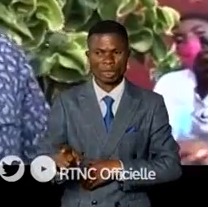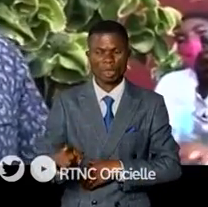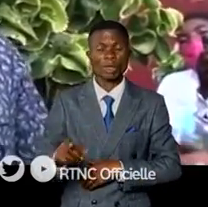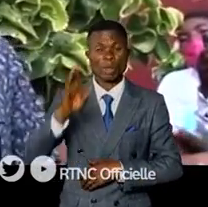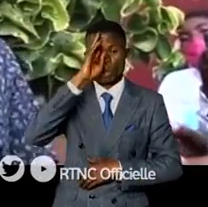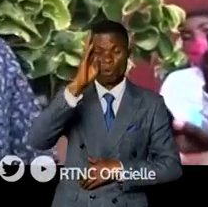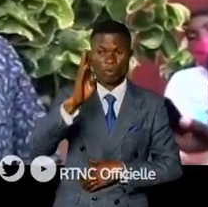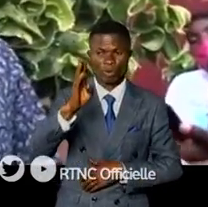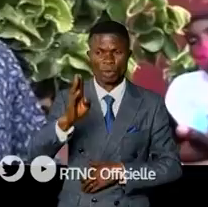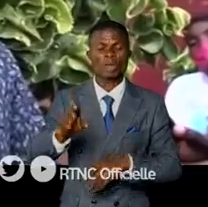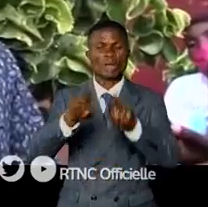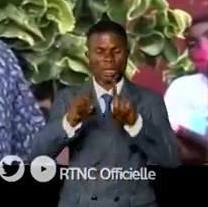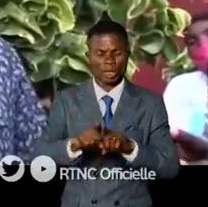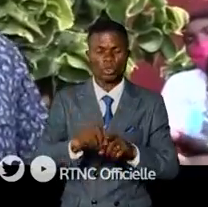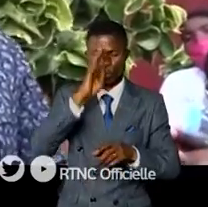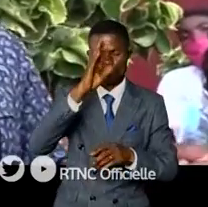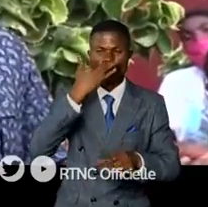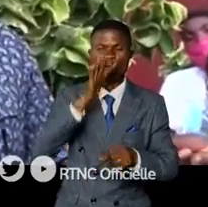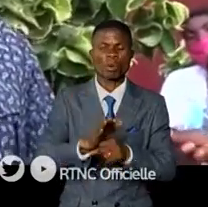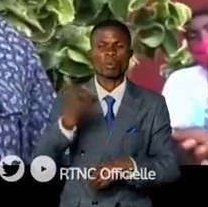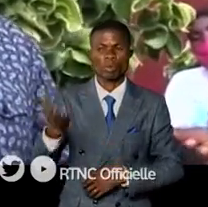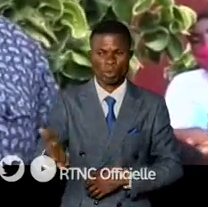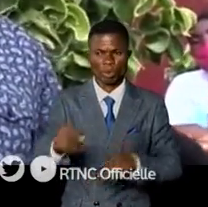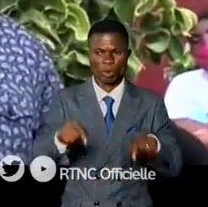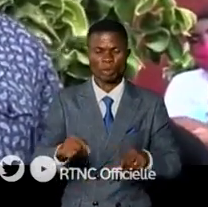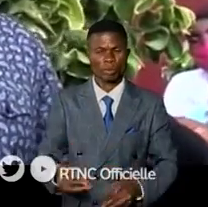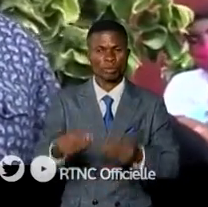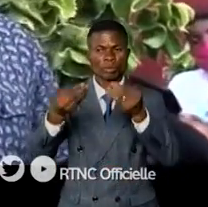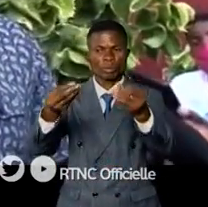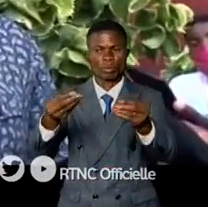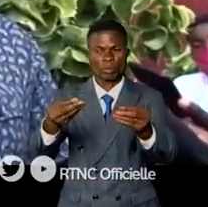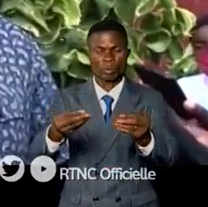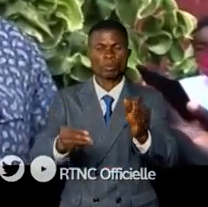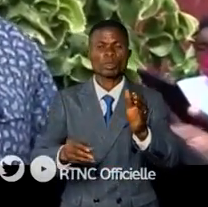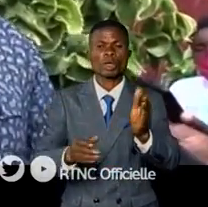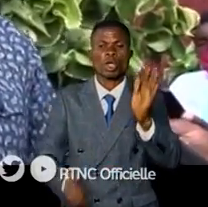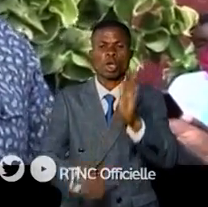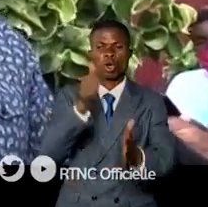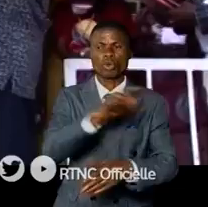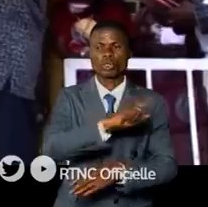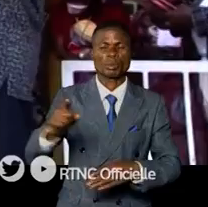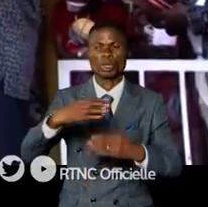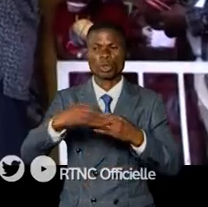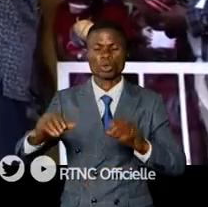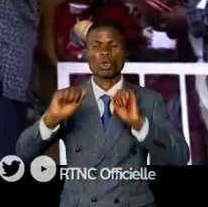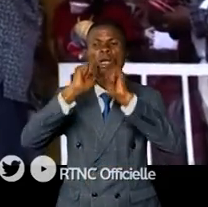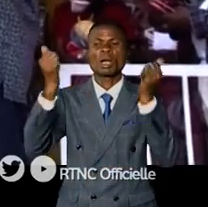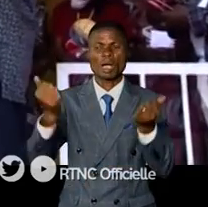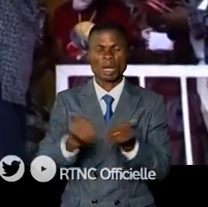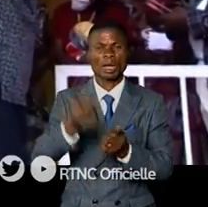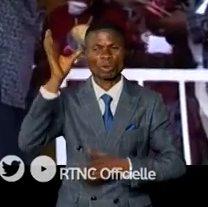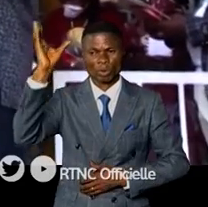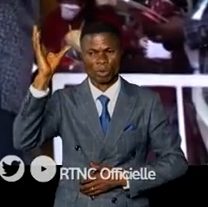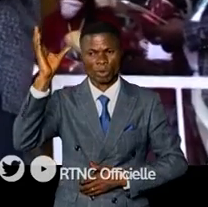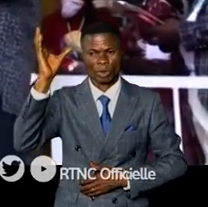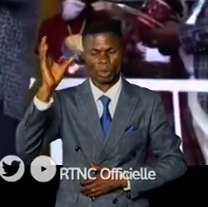également, on soutient le développement de sa contrée. Aujourd'hui, j'ai remis 11 000 $ aux associations villageoises